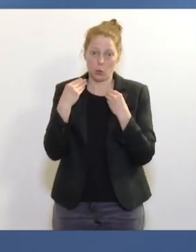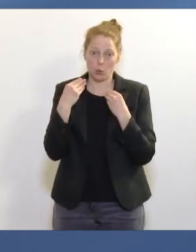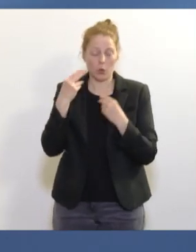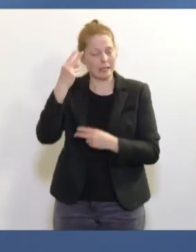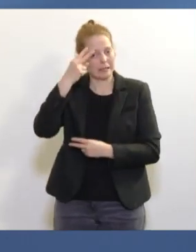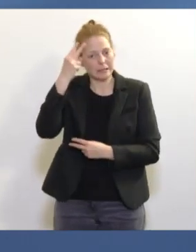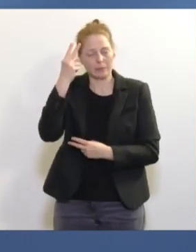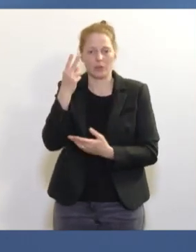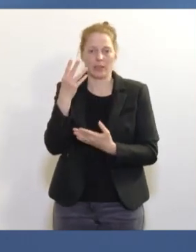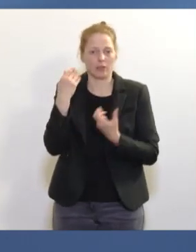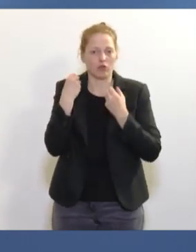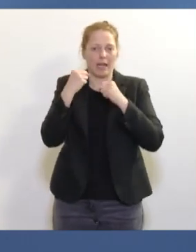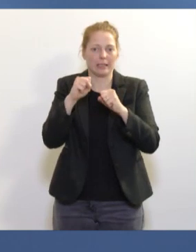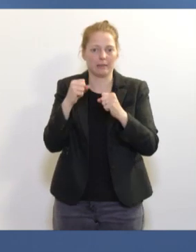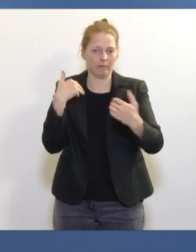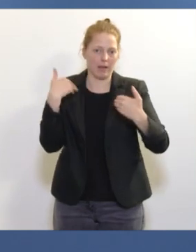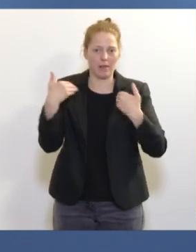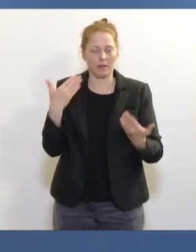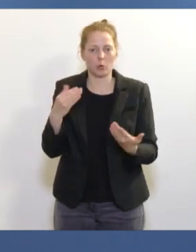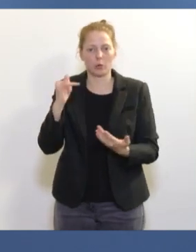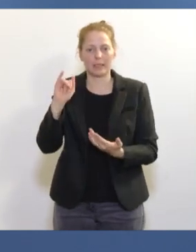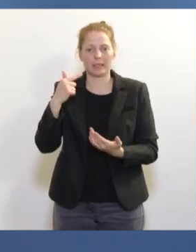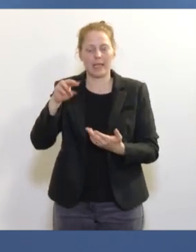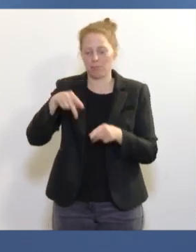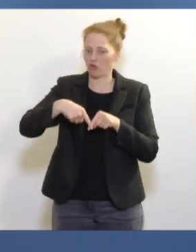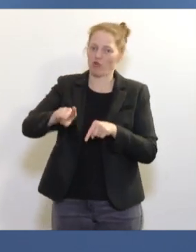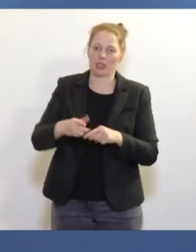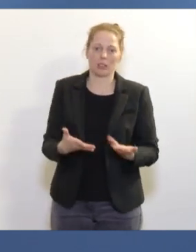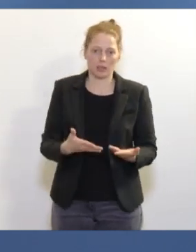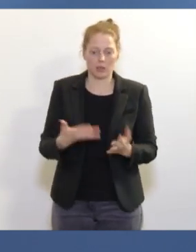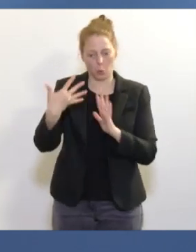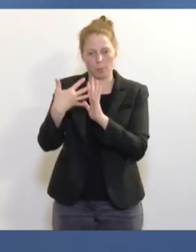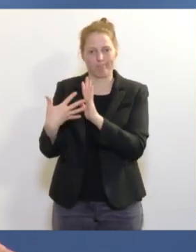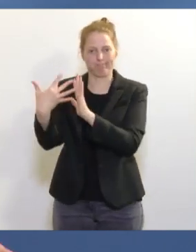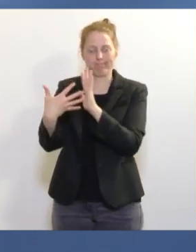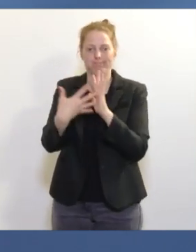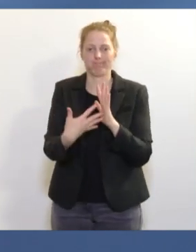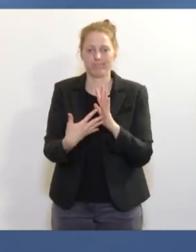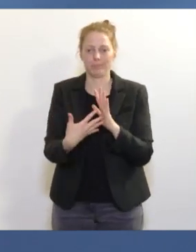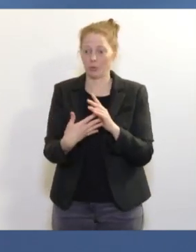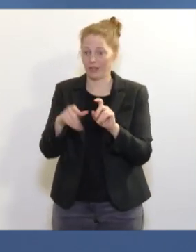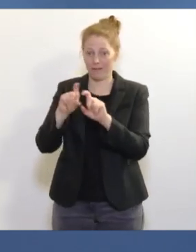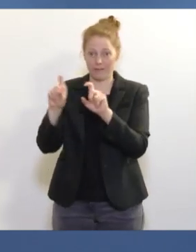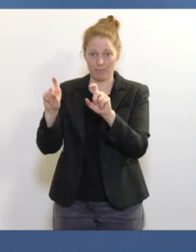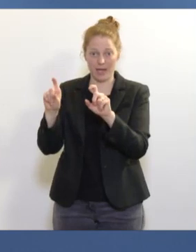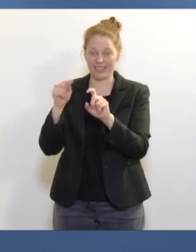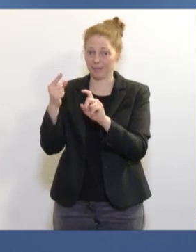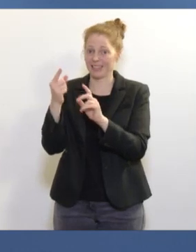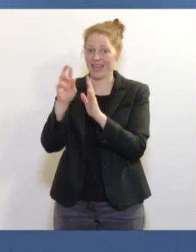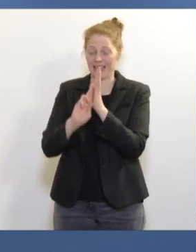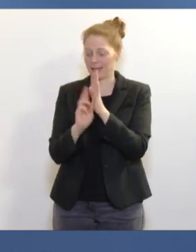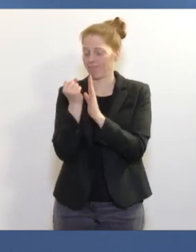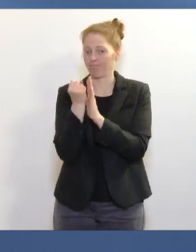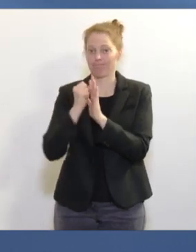selbstverständlich direkt werden aktiv sind an die TM, an die Betriebe auch schicken, an den Betrieb, den sich nicht unter Regeln hält. Ich hätte es für so gesagt, Gesetz ist